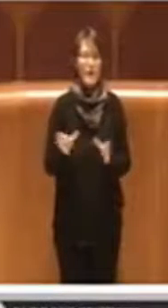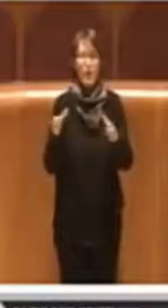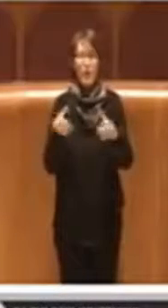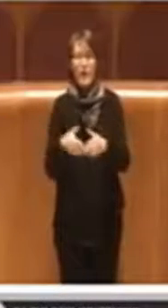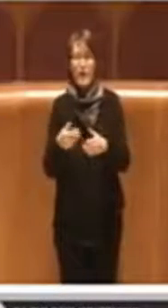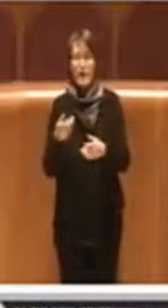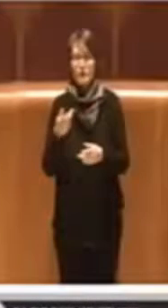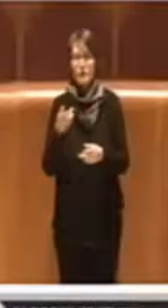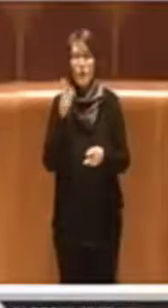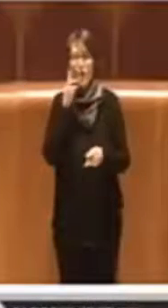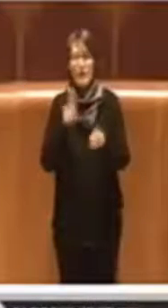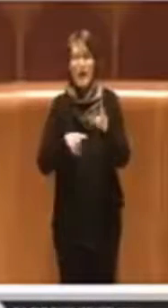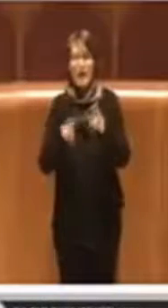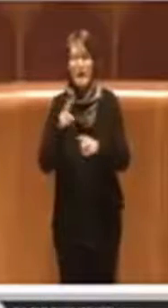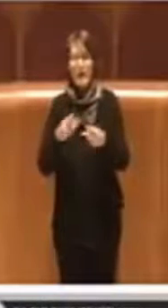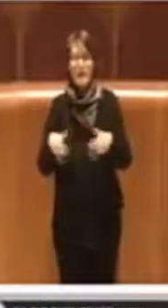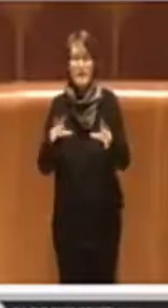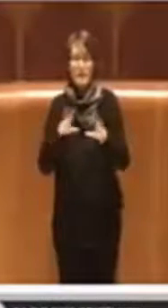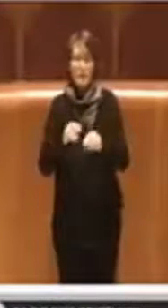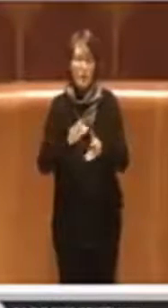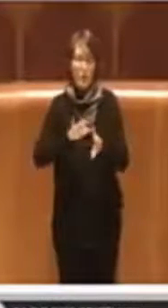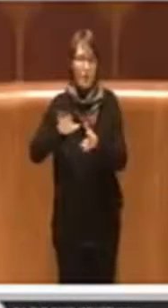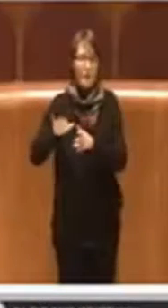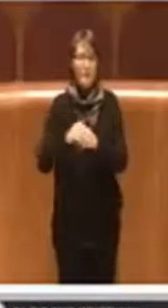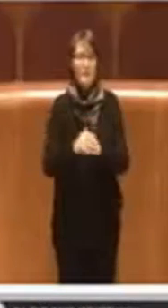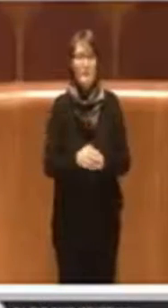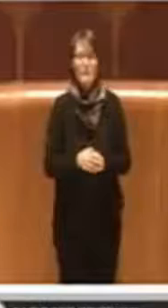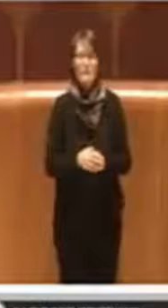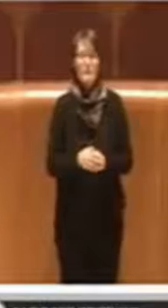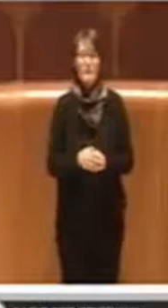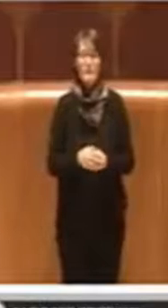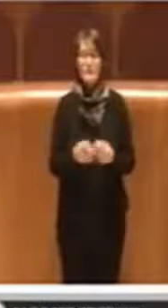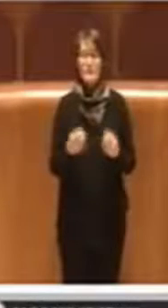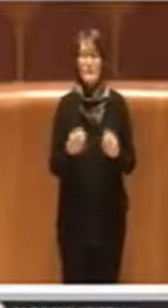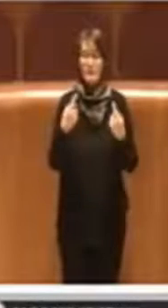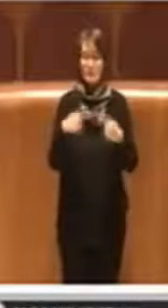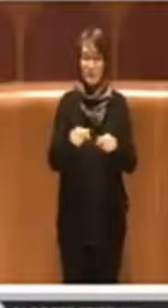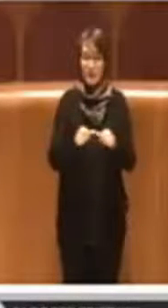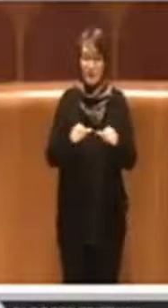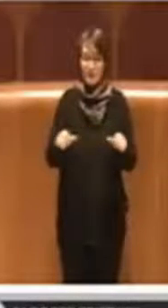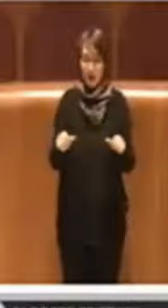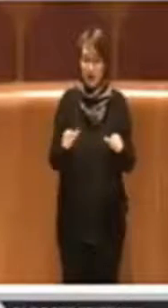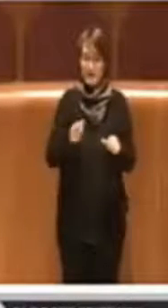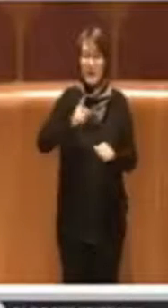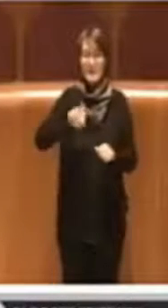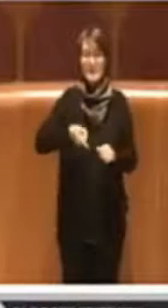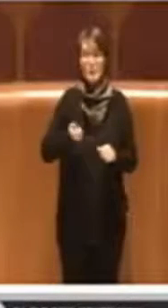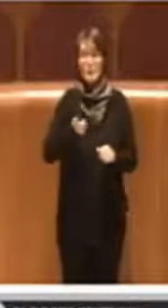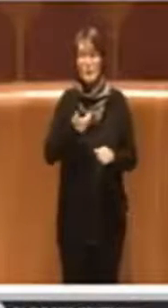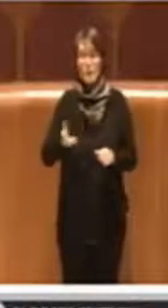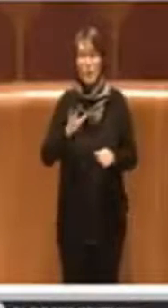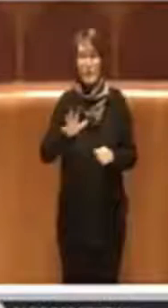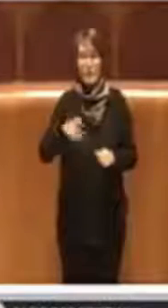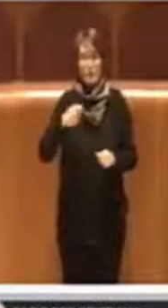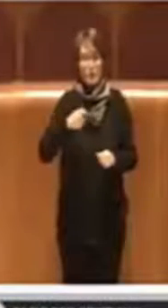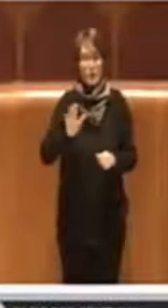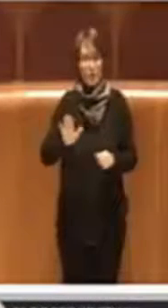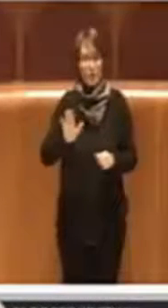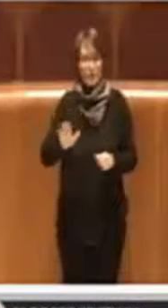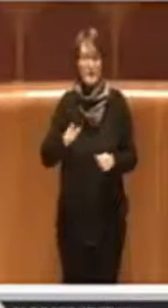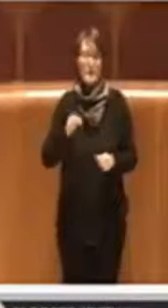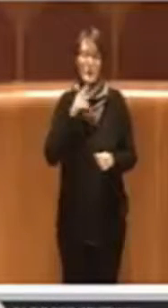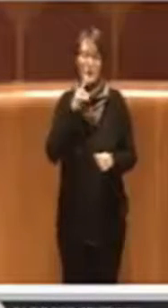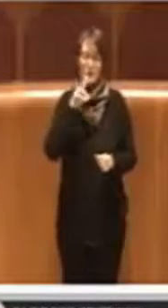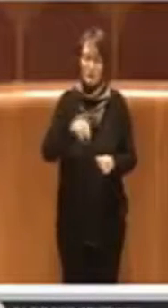quant'altro. E tutto va, ripeto, a ricalcarsi sulla disposizione numero 5 del Presidente, quindi andando a ribadire la trasparenza,